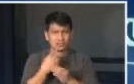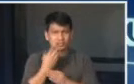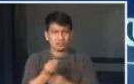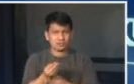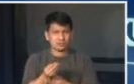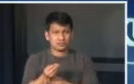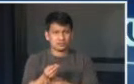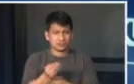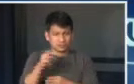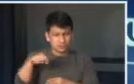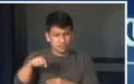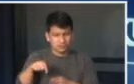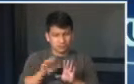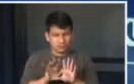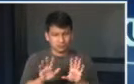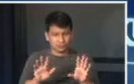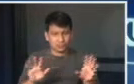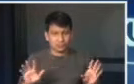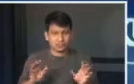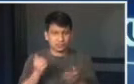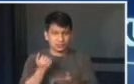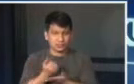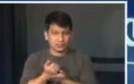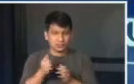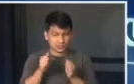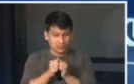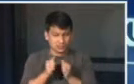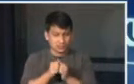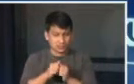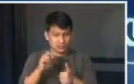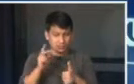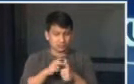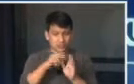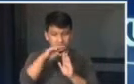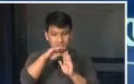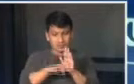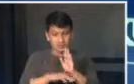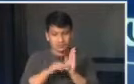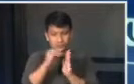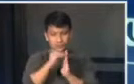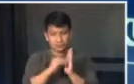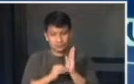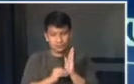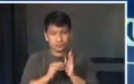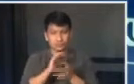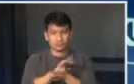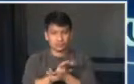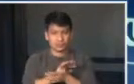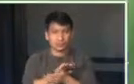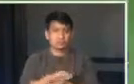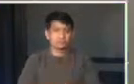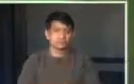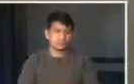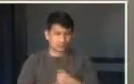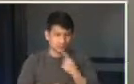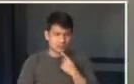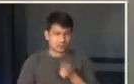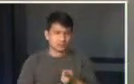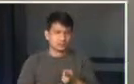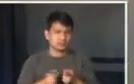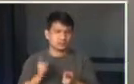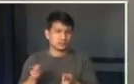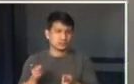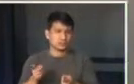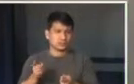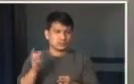sa essential workers ang isasama sa priority list ng tuturukan ng COVID-19 vaccine. Ayon kay Cabinet